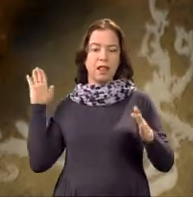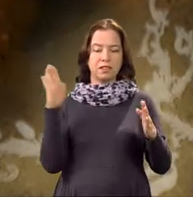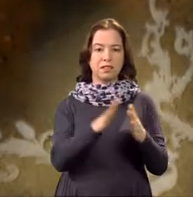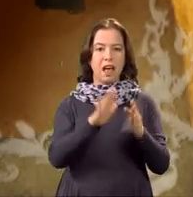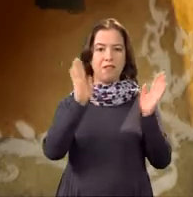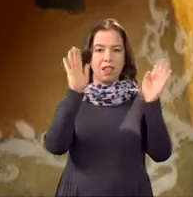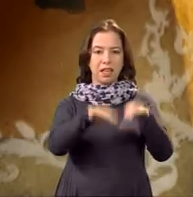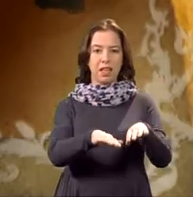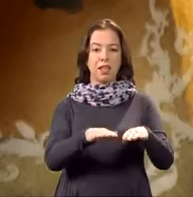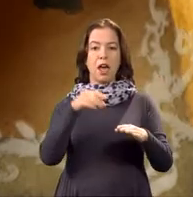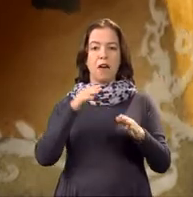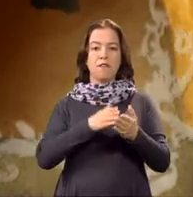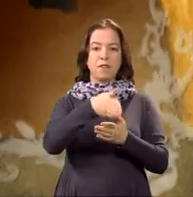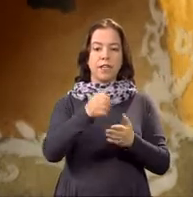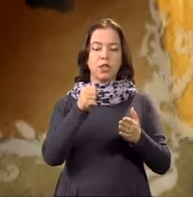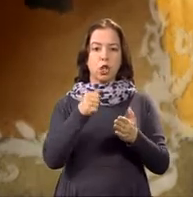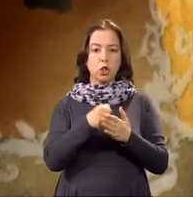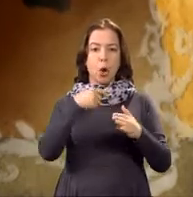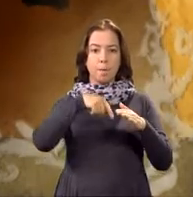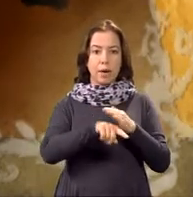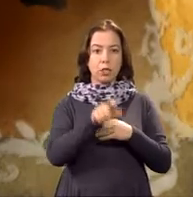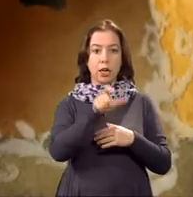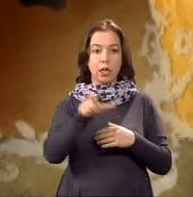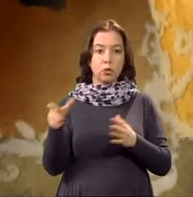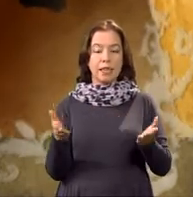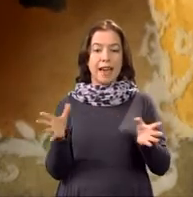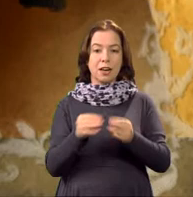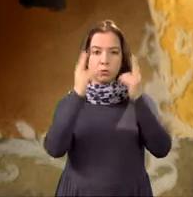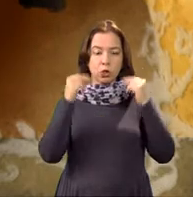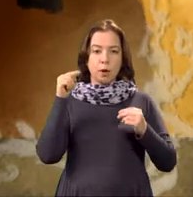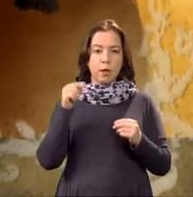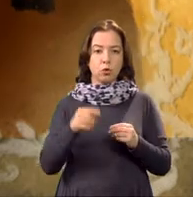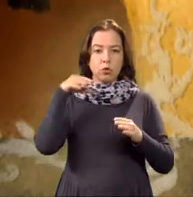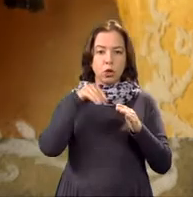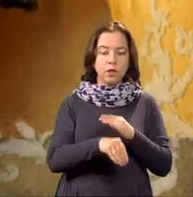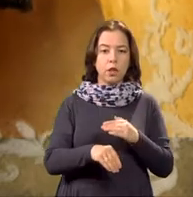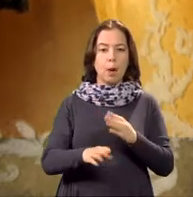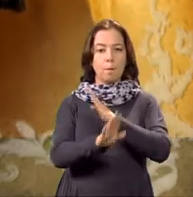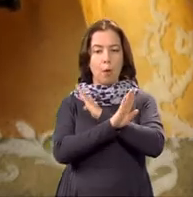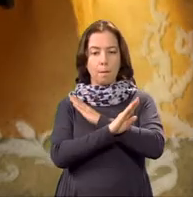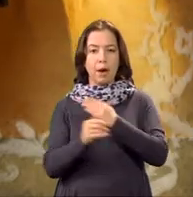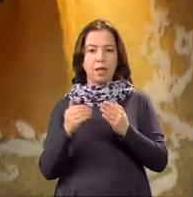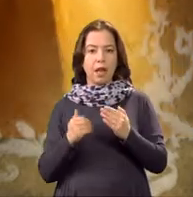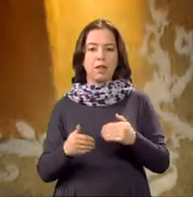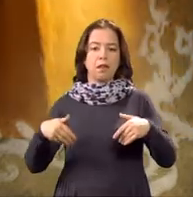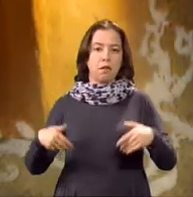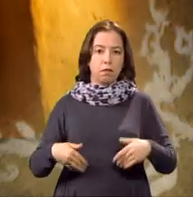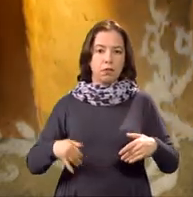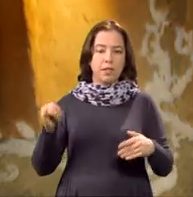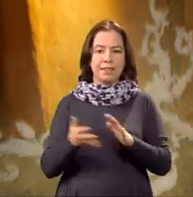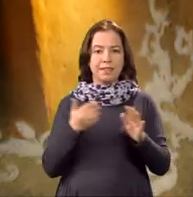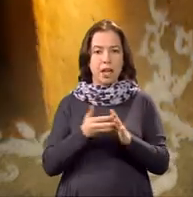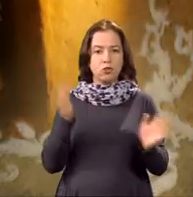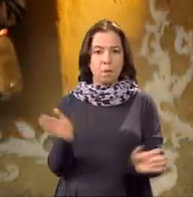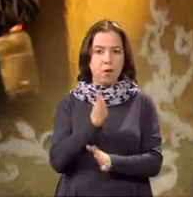печер, і люди, які разом із ченцями тут заховалися, померли від спраги, голоду та